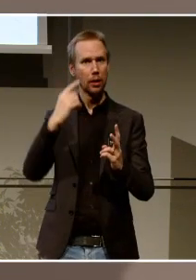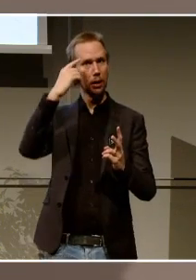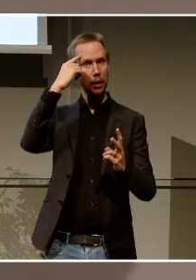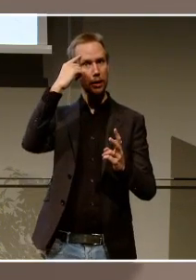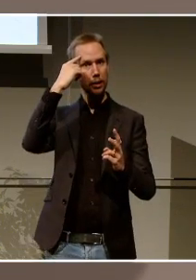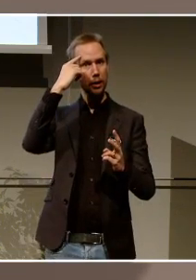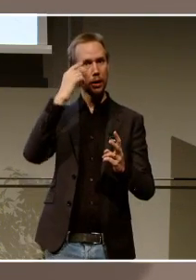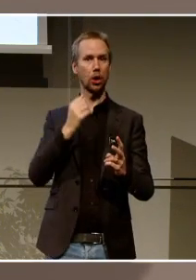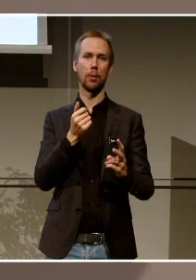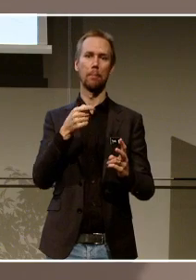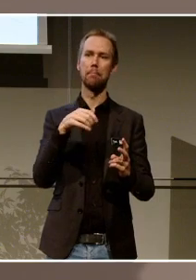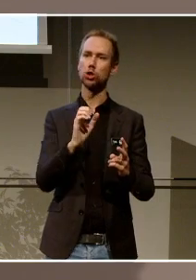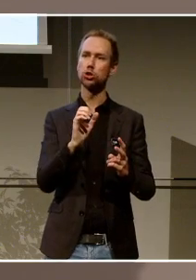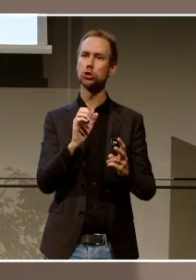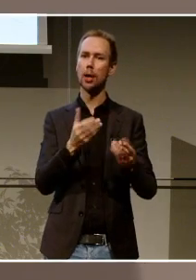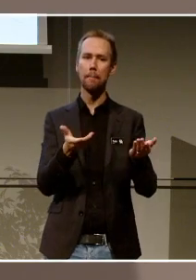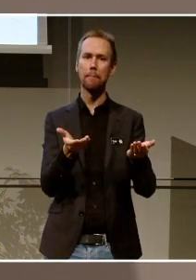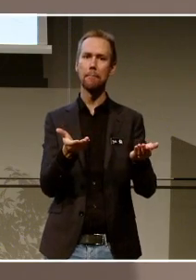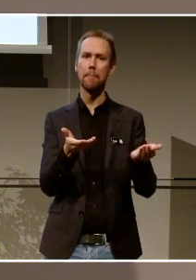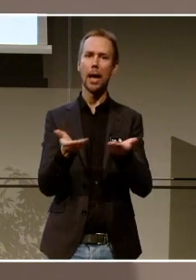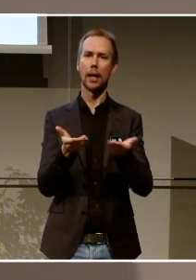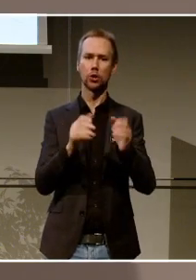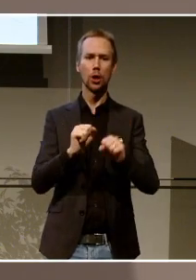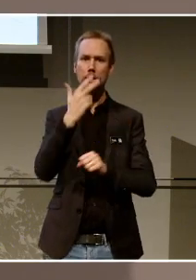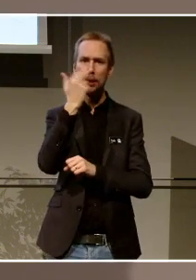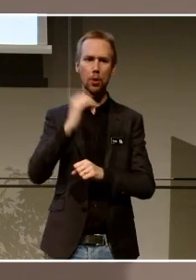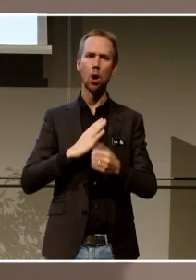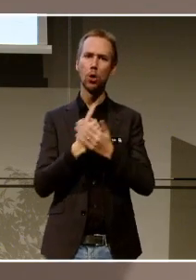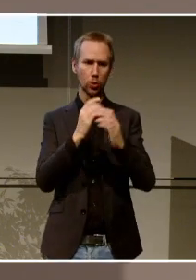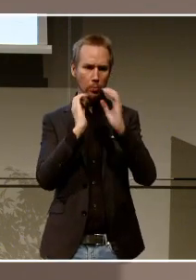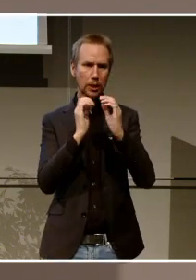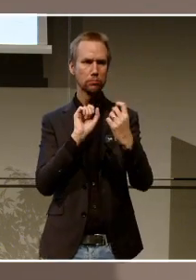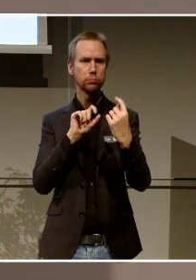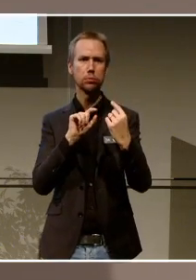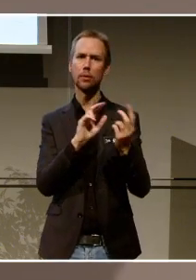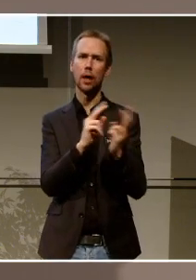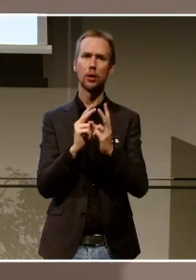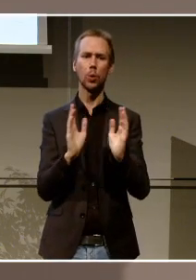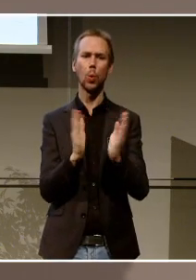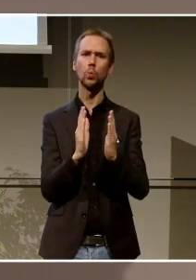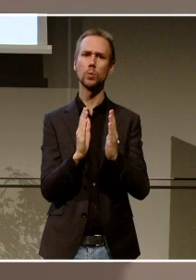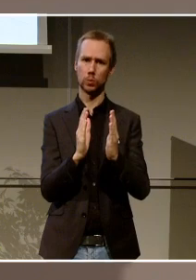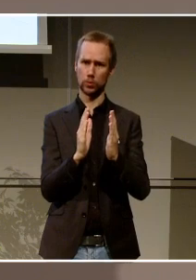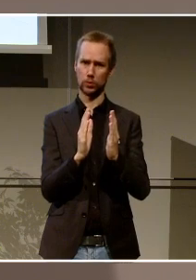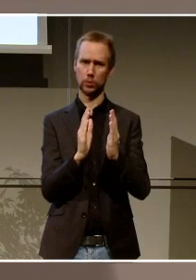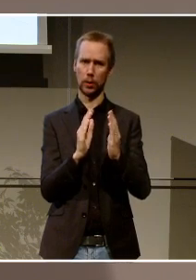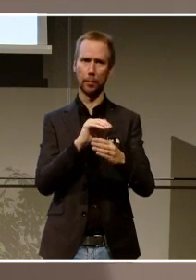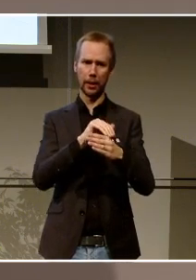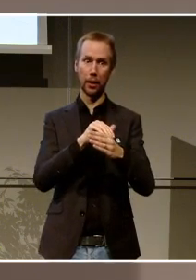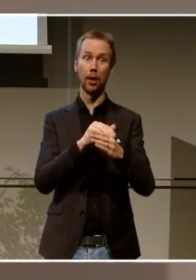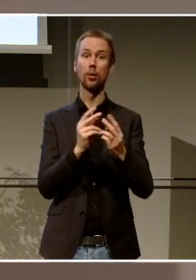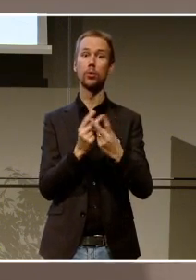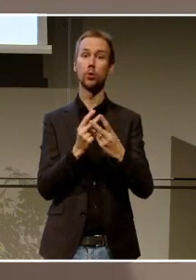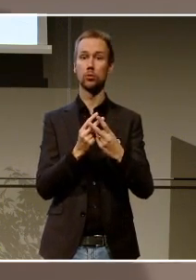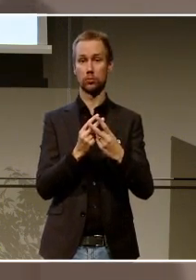börsmäklarna behöver kunna kommunicera med varandra väldigt snabbt med små korta meddelanden. Och så tänkte man att då blir börsen effektivare.